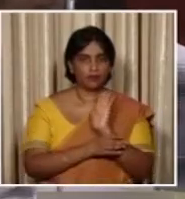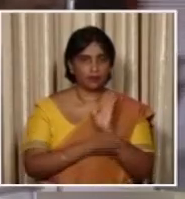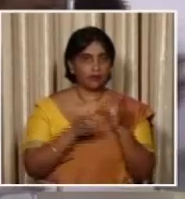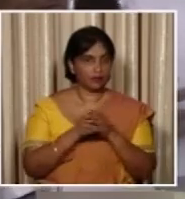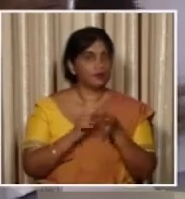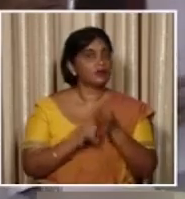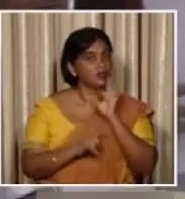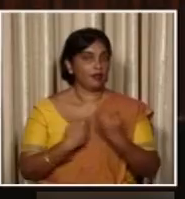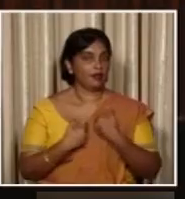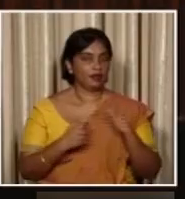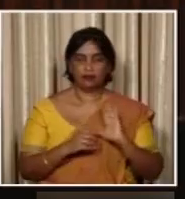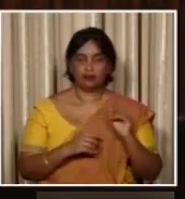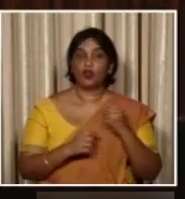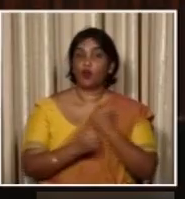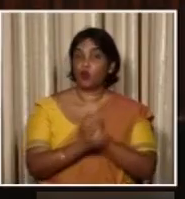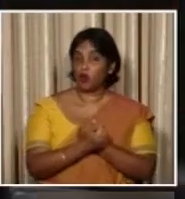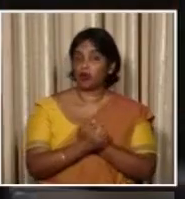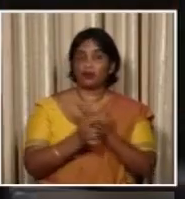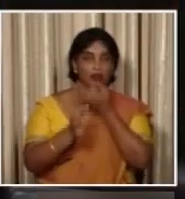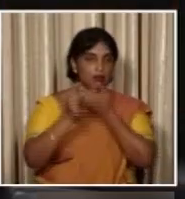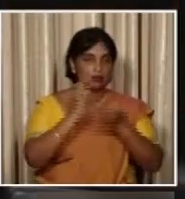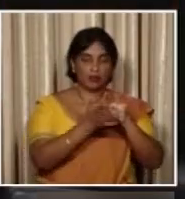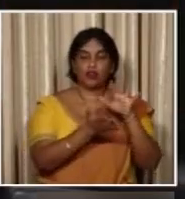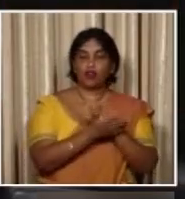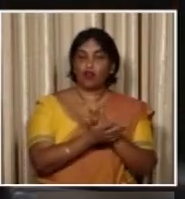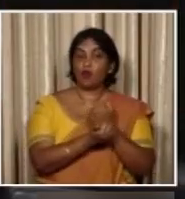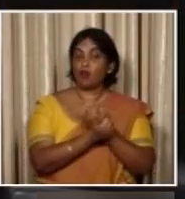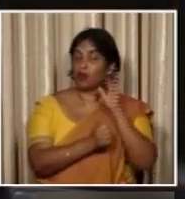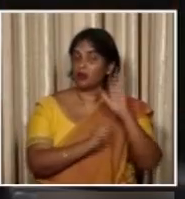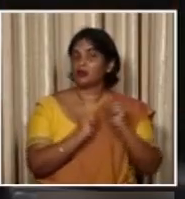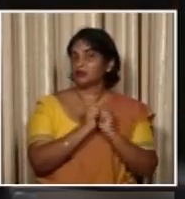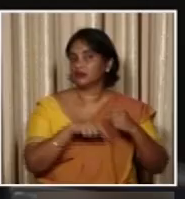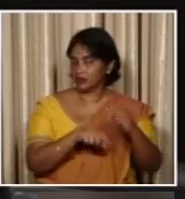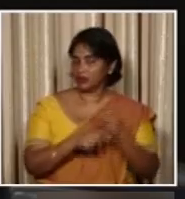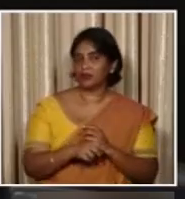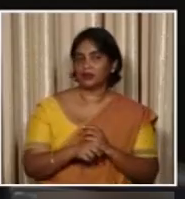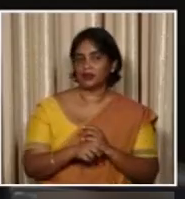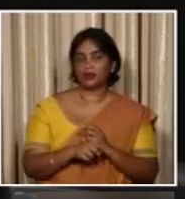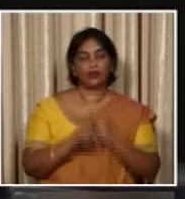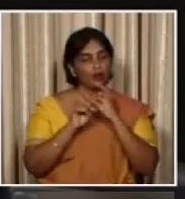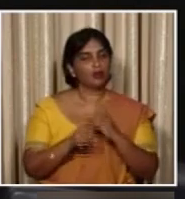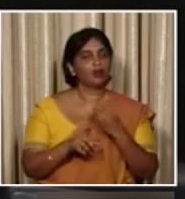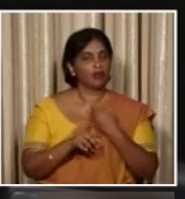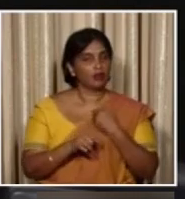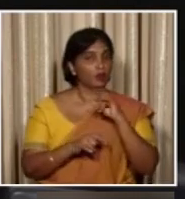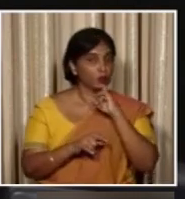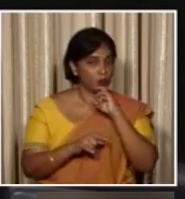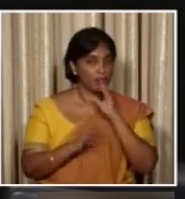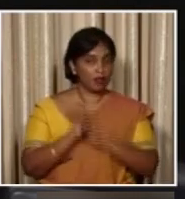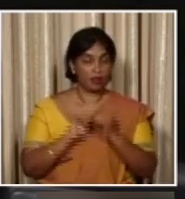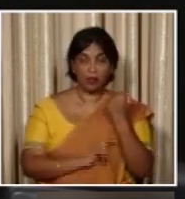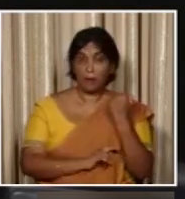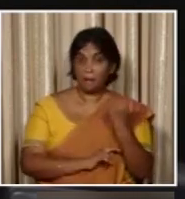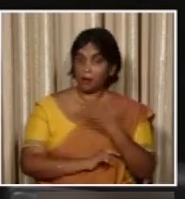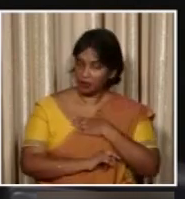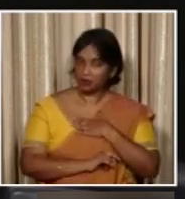සභාපතිතුමාගේ ඔබතුමාට ප්‍රශ්නයක් ඇති. පොලිසියට පැමිණිල්ලක් ලැබුණොත් පොලිසිය විසින් ඒ රාජකාරිය කරන්න ඕන. ඒ වගේ මට යම් කිසි අධිකරණ විදියට බලතලයක් තියෙනවා